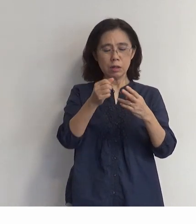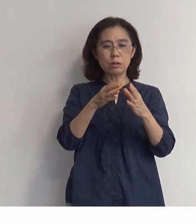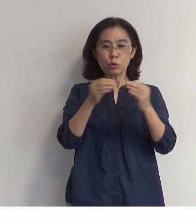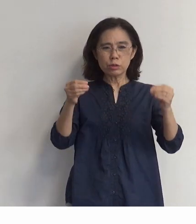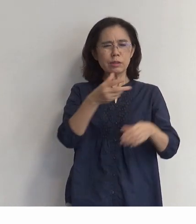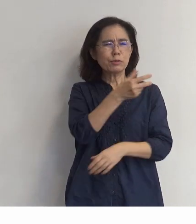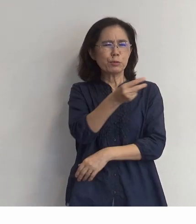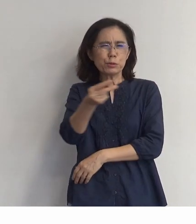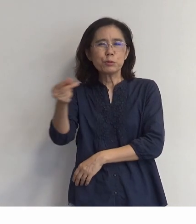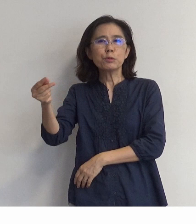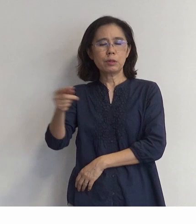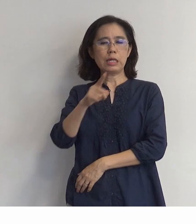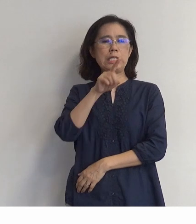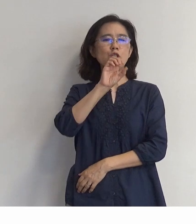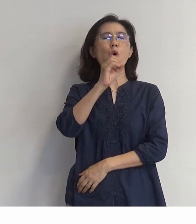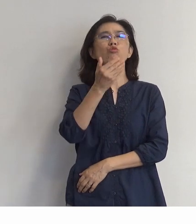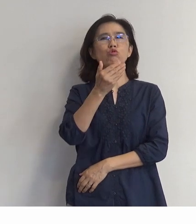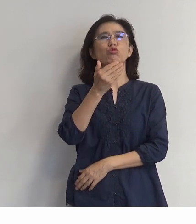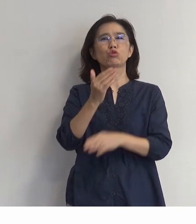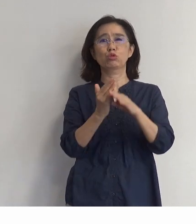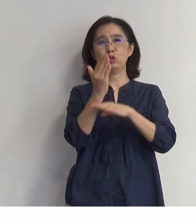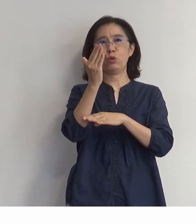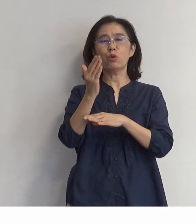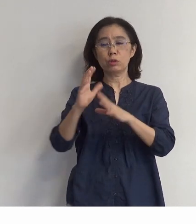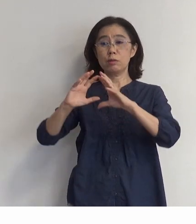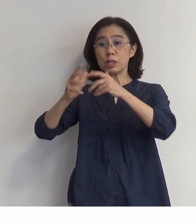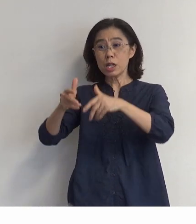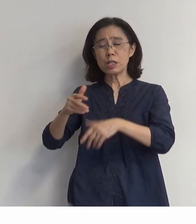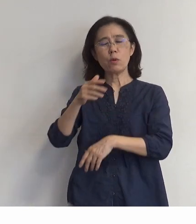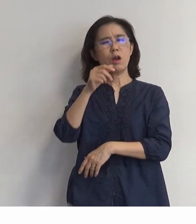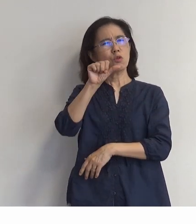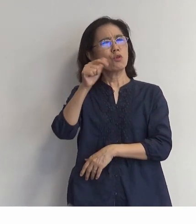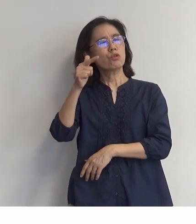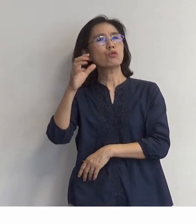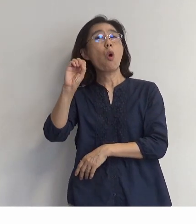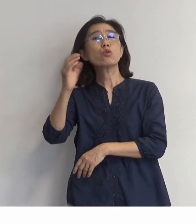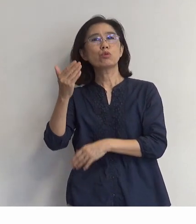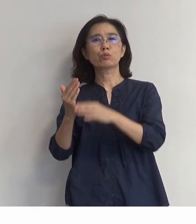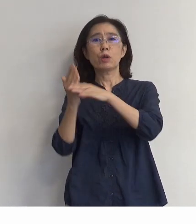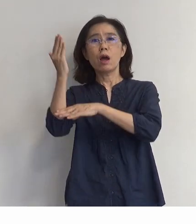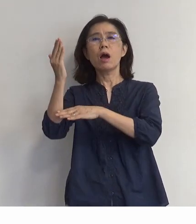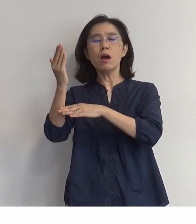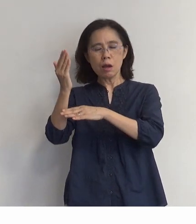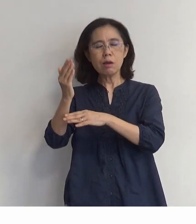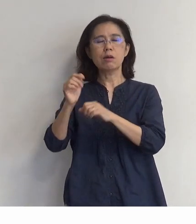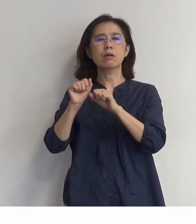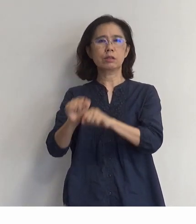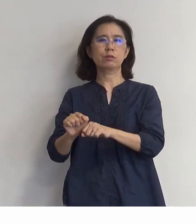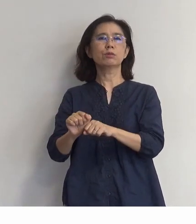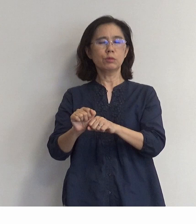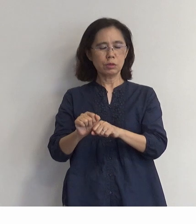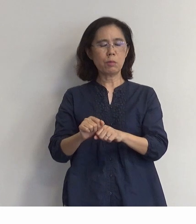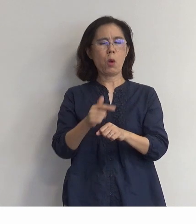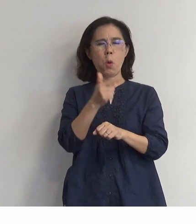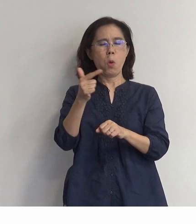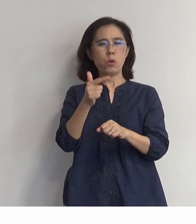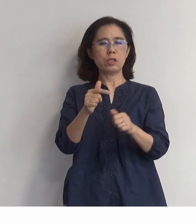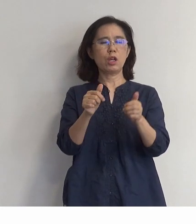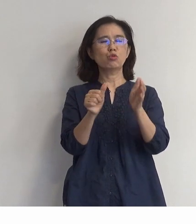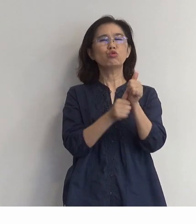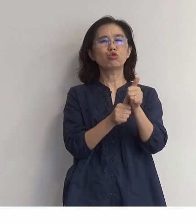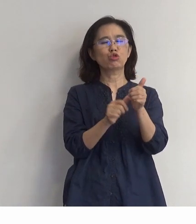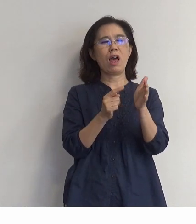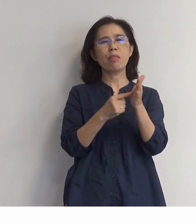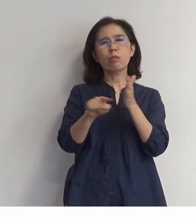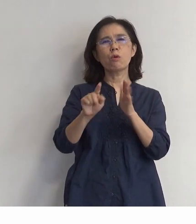1億回以上、世界では数億回以上の接種実績があり、大きな副反応もなく安全